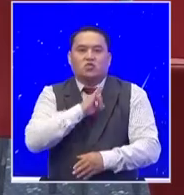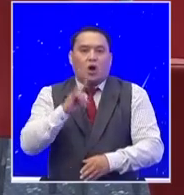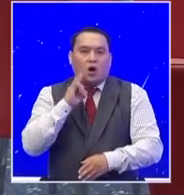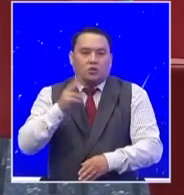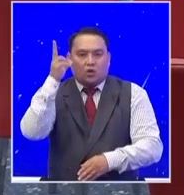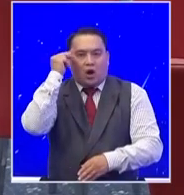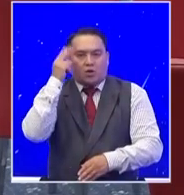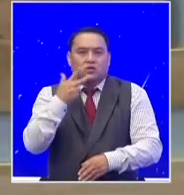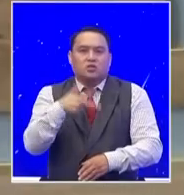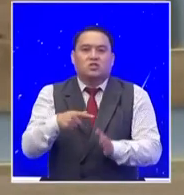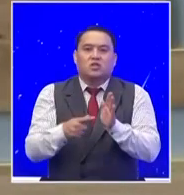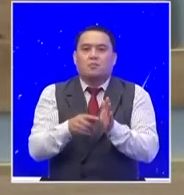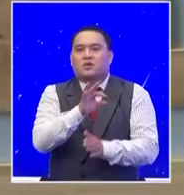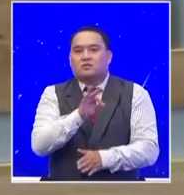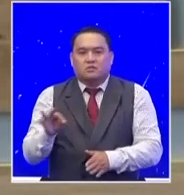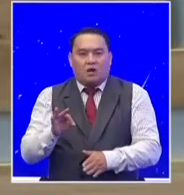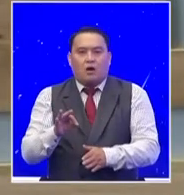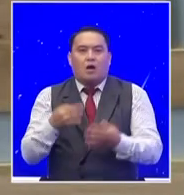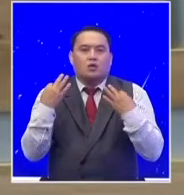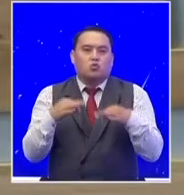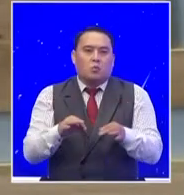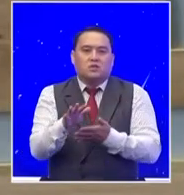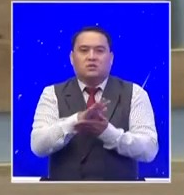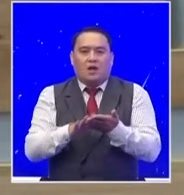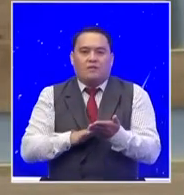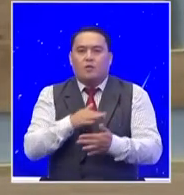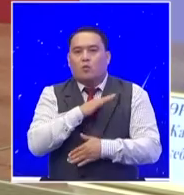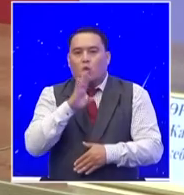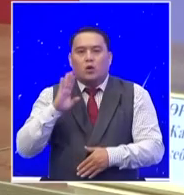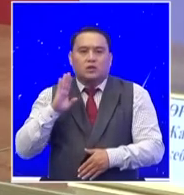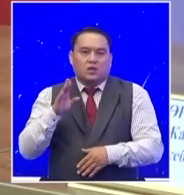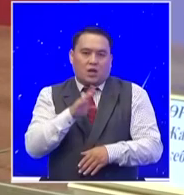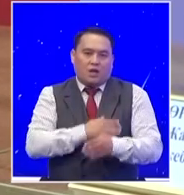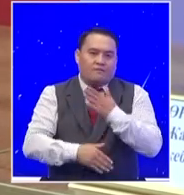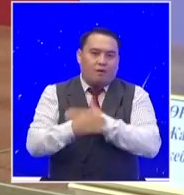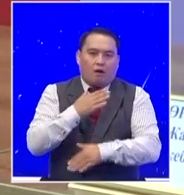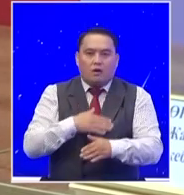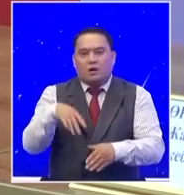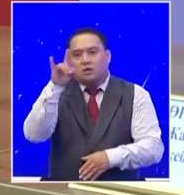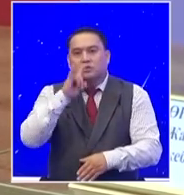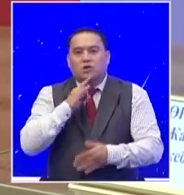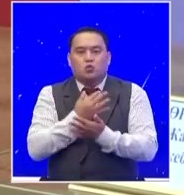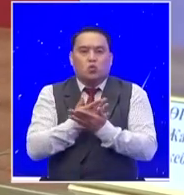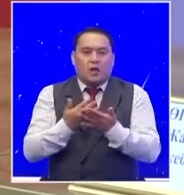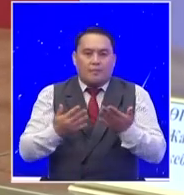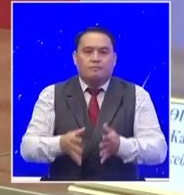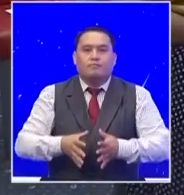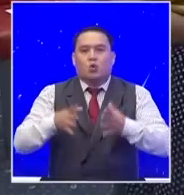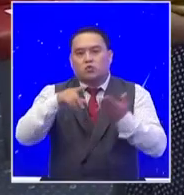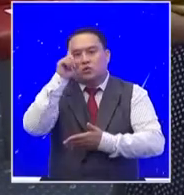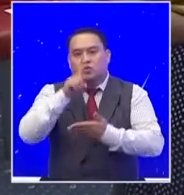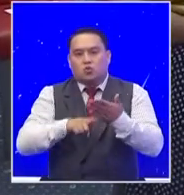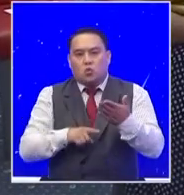Их количество составляет 37%. В числе одобренных заявок также многодетные матери, инвалиды. инвалиды, этнические казахи и другие. Большие